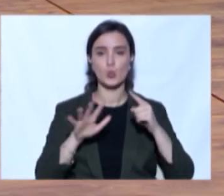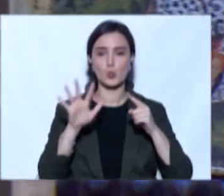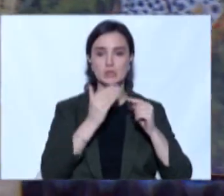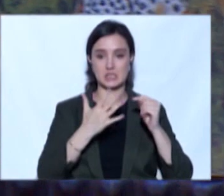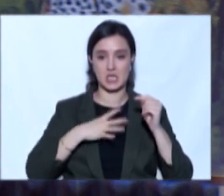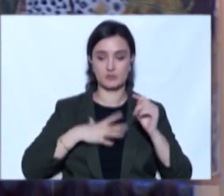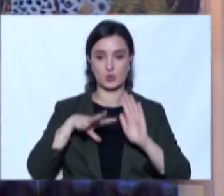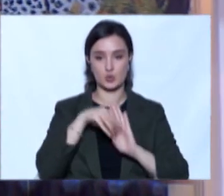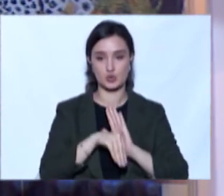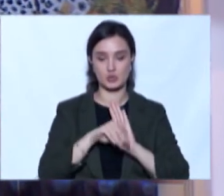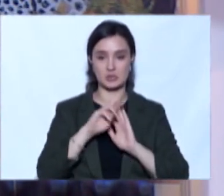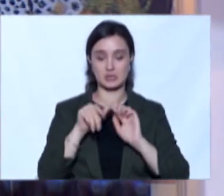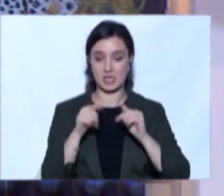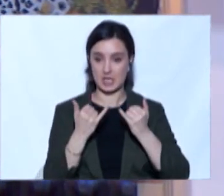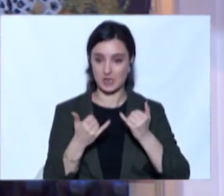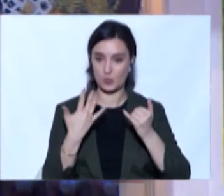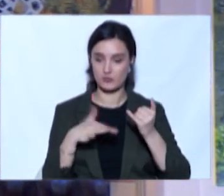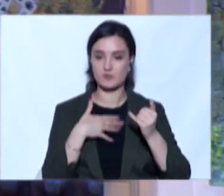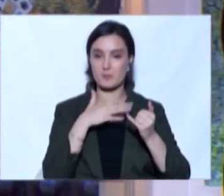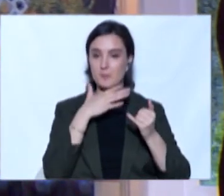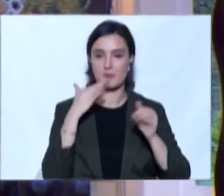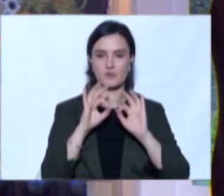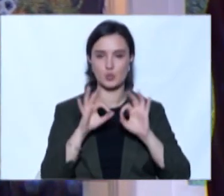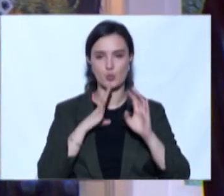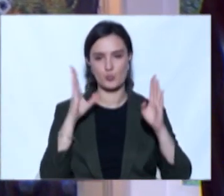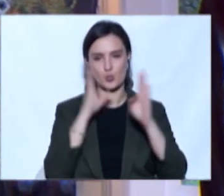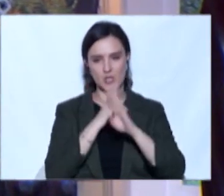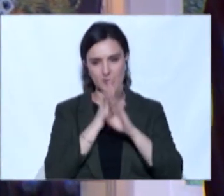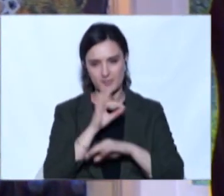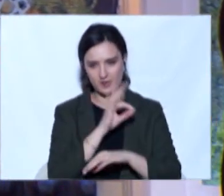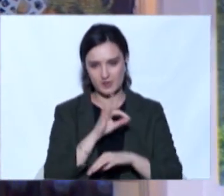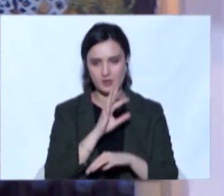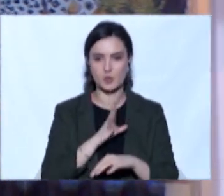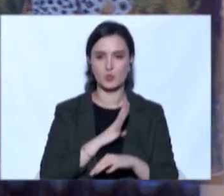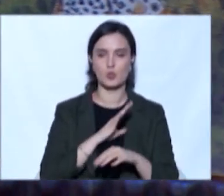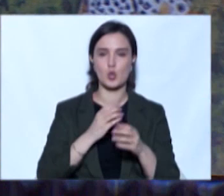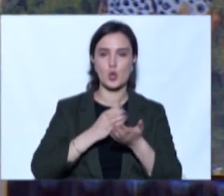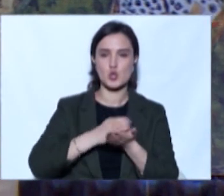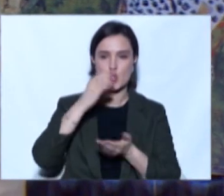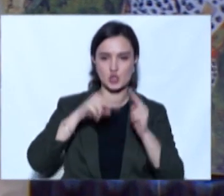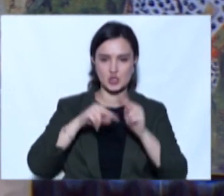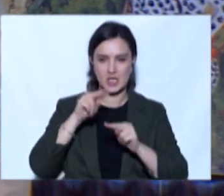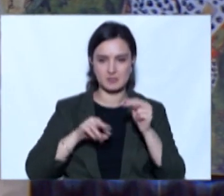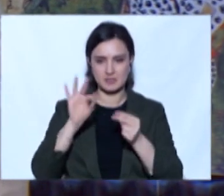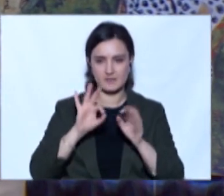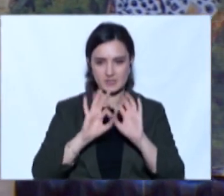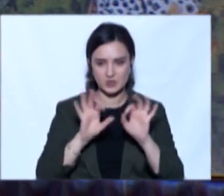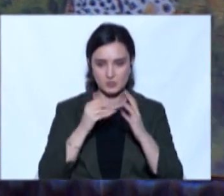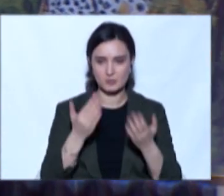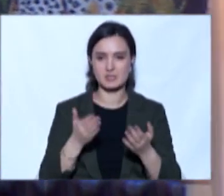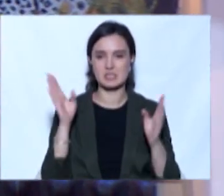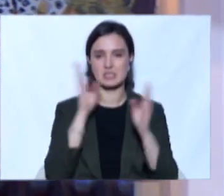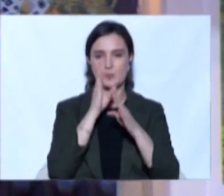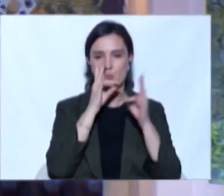საქართველოში და ეხლა უკვე ჩვენ ბევრი ვისაუბრეთ უკვე ბუნებაზე, იქ ვისაუბრეთ კოშკებზე, ვისაუბრეთ